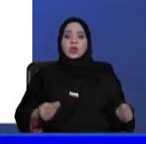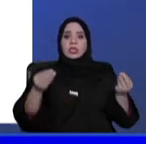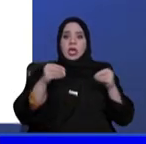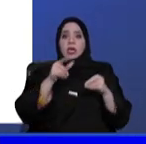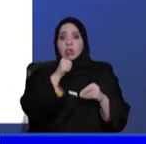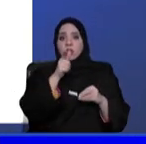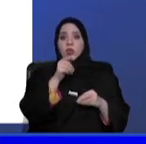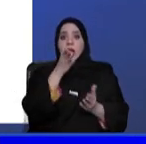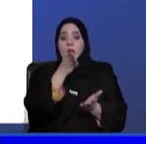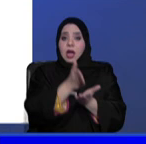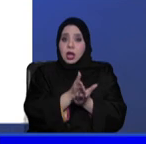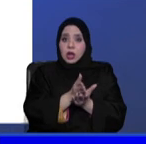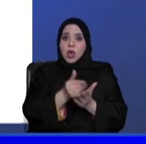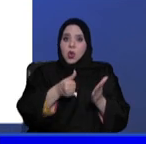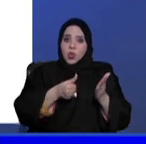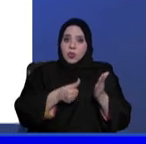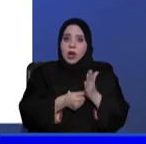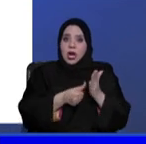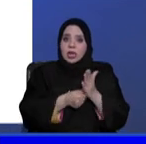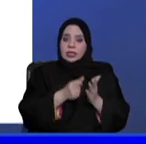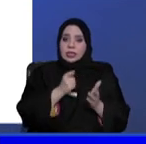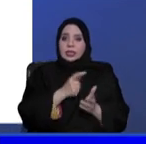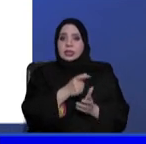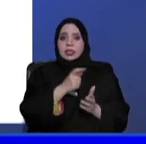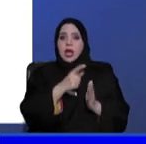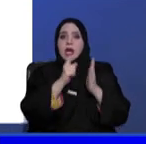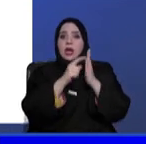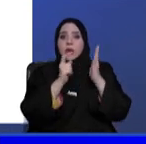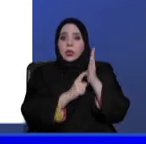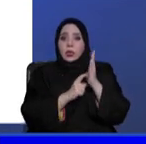مراعاة الحفاظ على حقهم في صرف المعاش وفقا